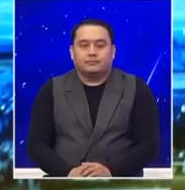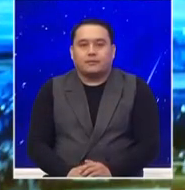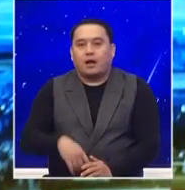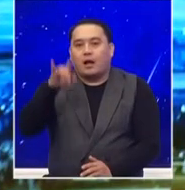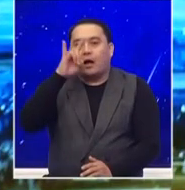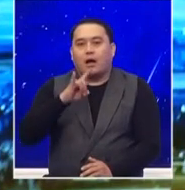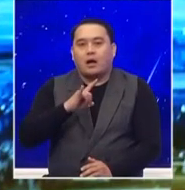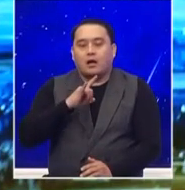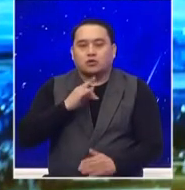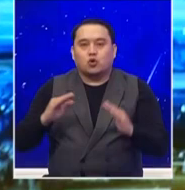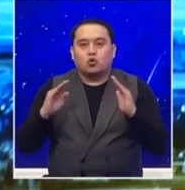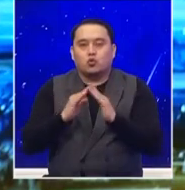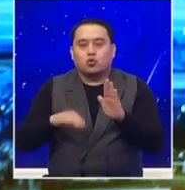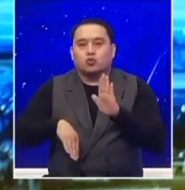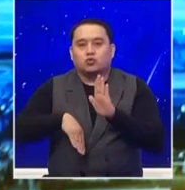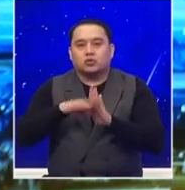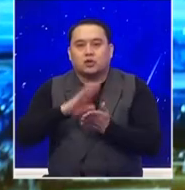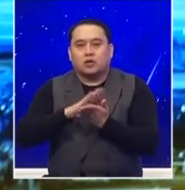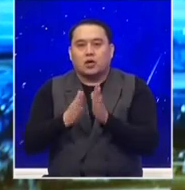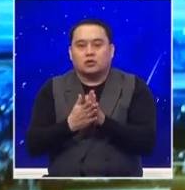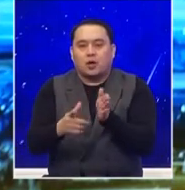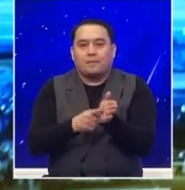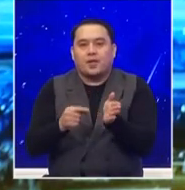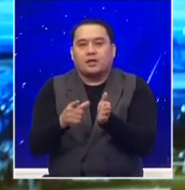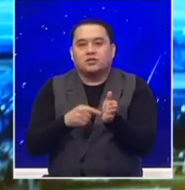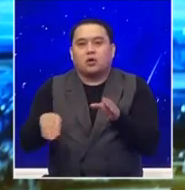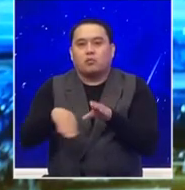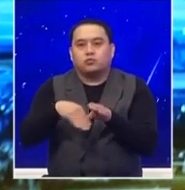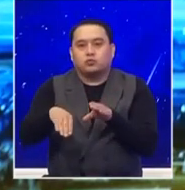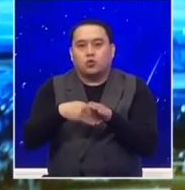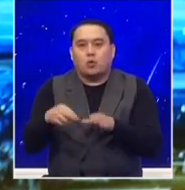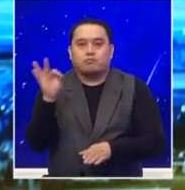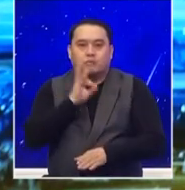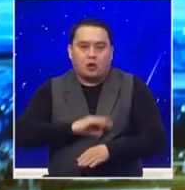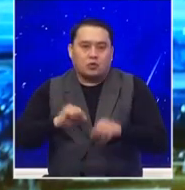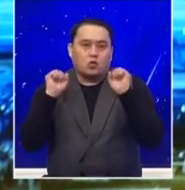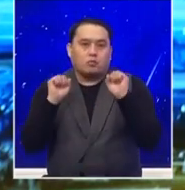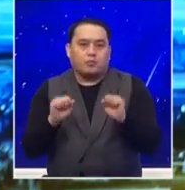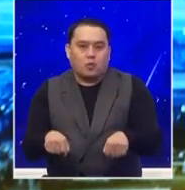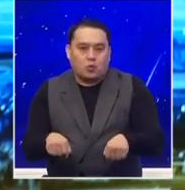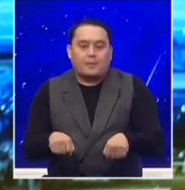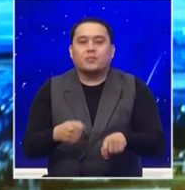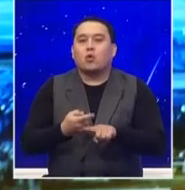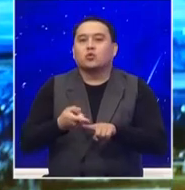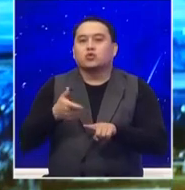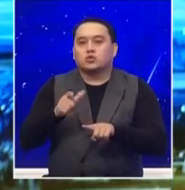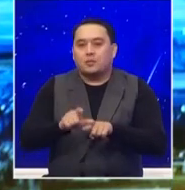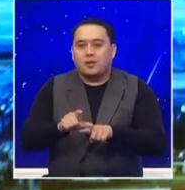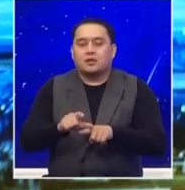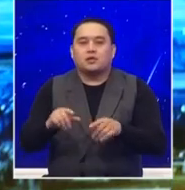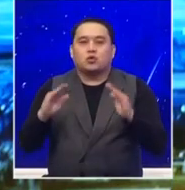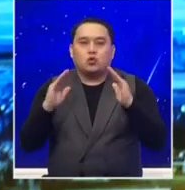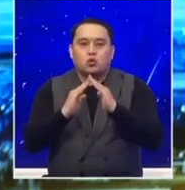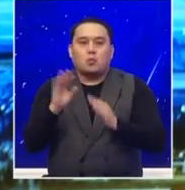Елімізде тұрғын үй жағдайын жақсарту үшін зейнетақы жинақтарын пайдалану ережесі күшіне енді. Зейнетақы жинақтарын баспана мәселесін